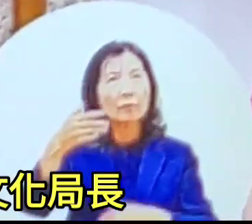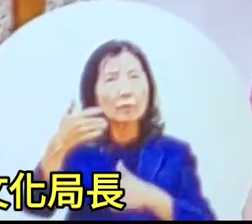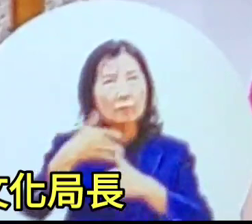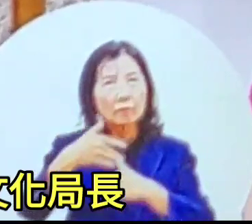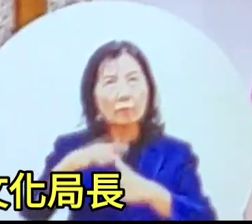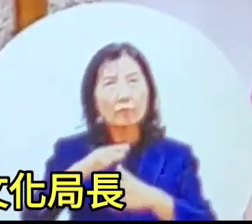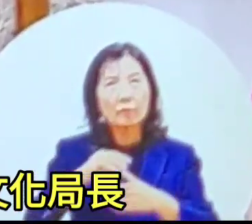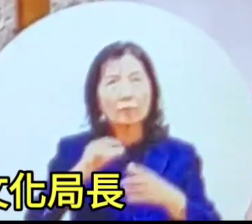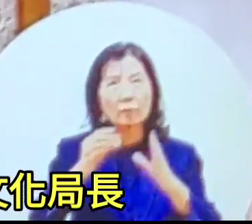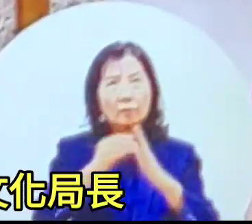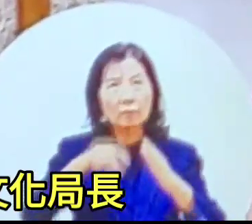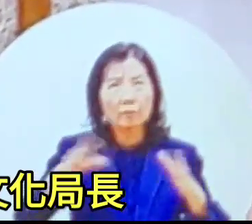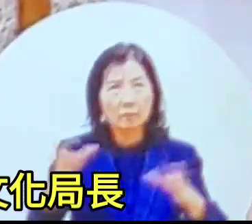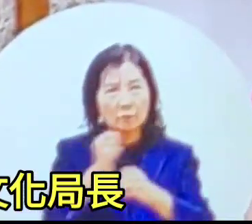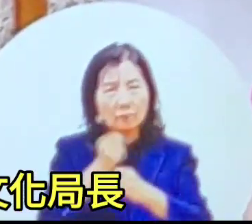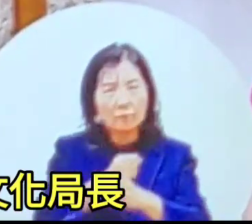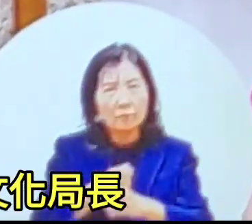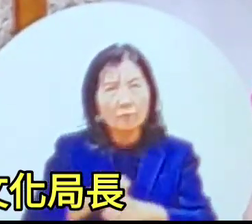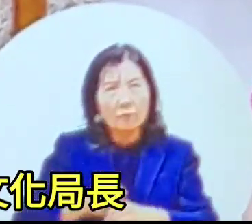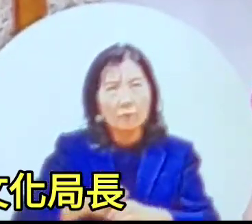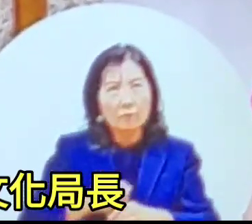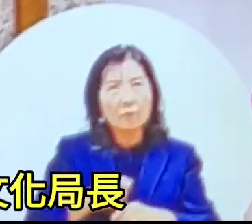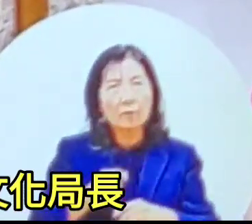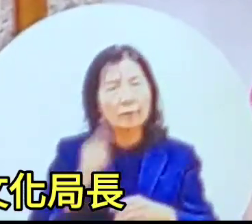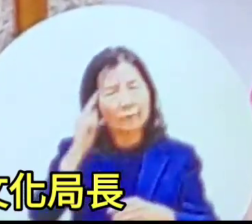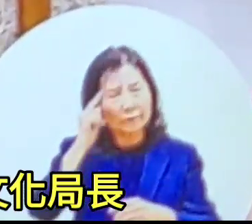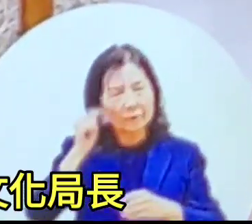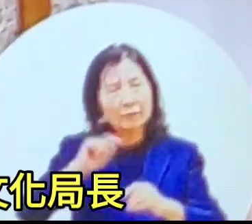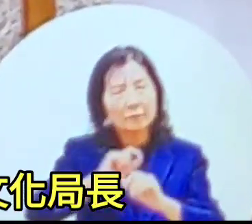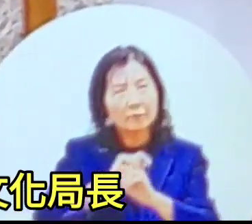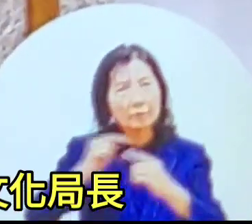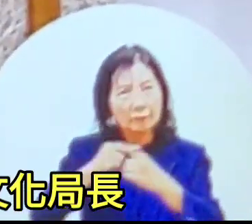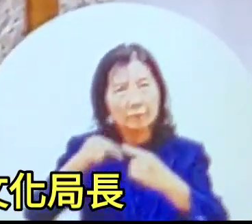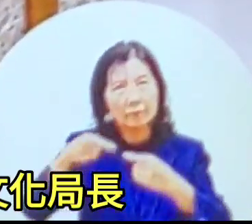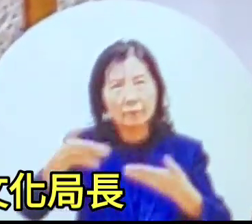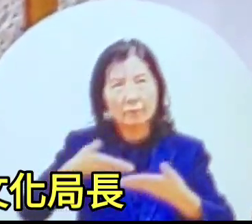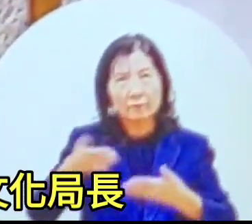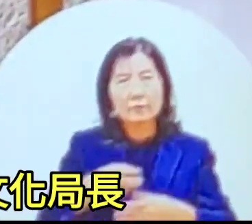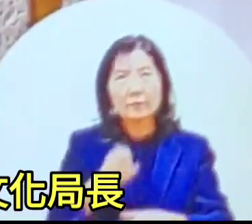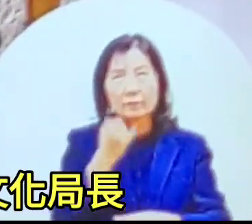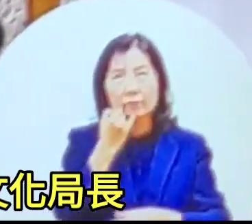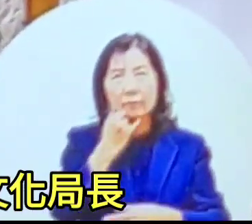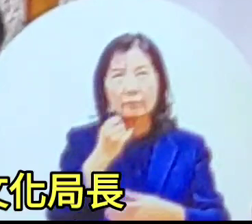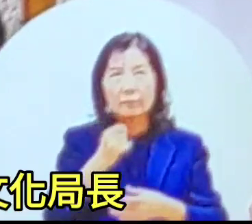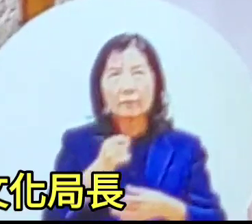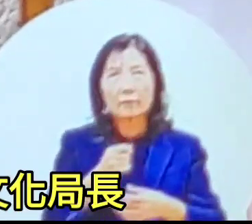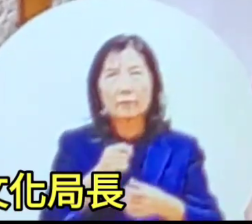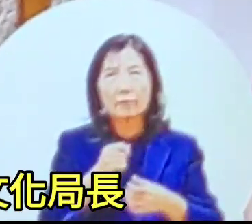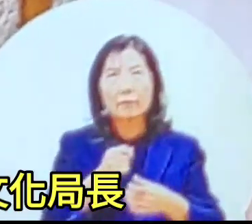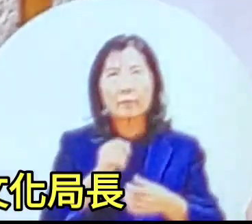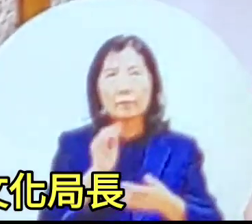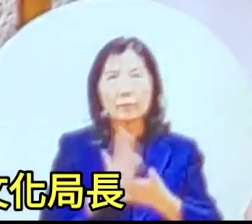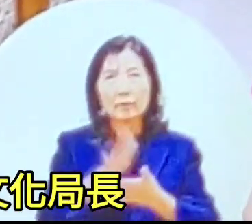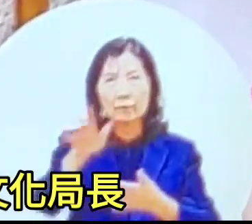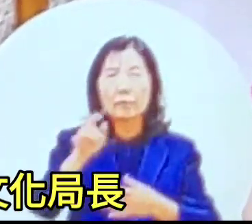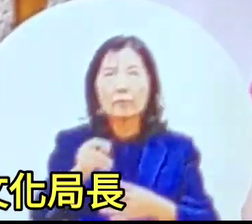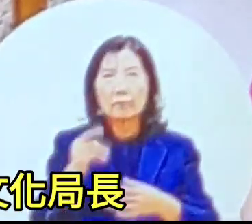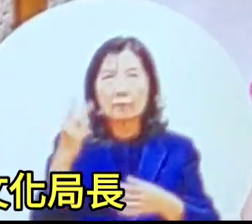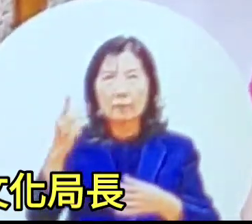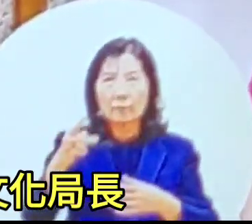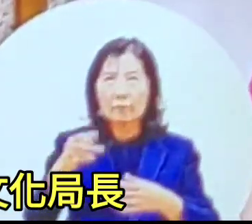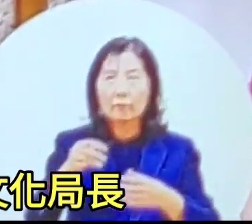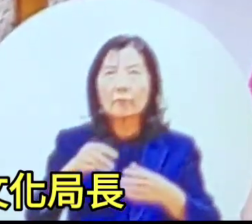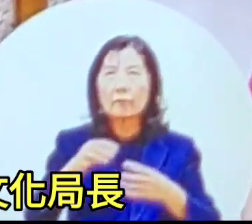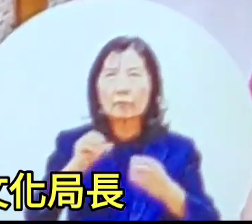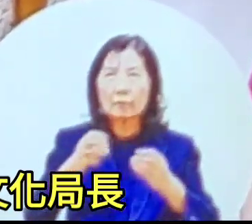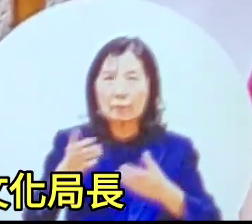的局里同仁一直很费心在想这一件事。那是不是容许我们事后再跟议员做进一步的沟